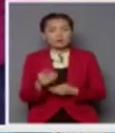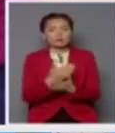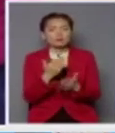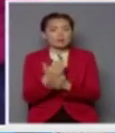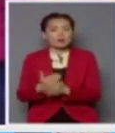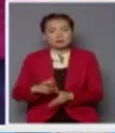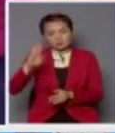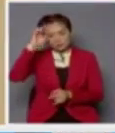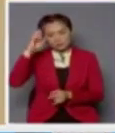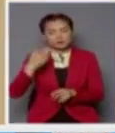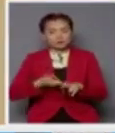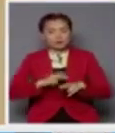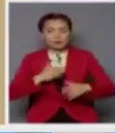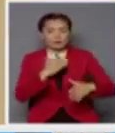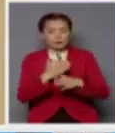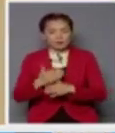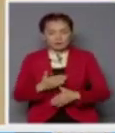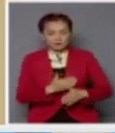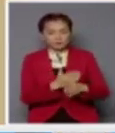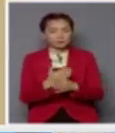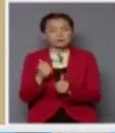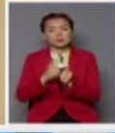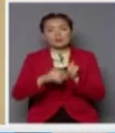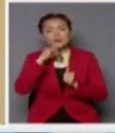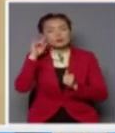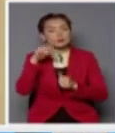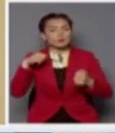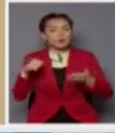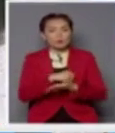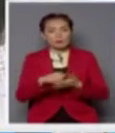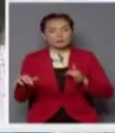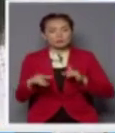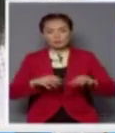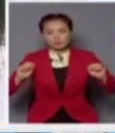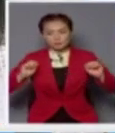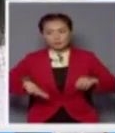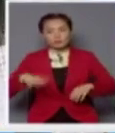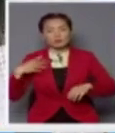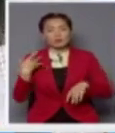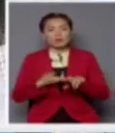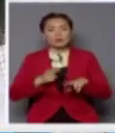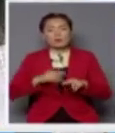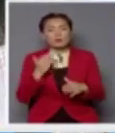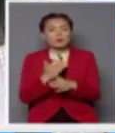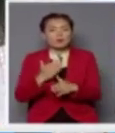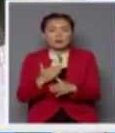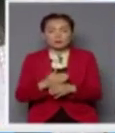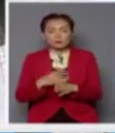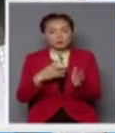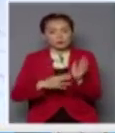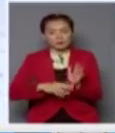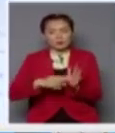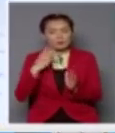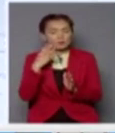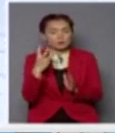берілетін мемлекеттік атаулы әлеуметтік көмек алу үшін әрбір қазақстандық құжат тапсыра алады. Бұрындары атаулы әлеуметтік көмек алу үшін